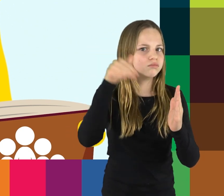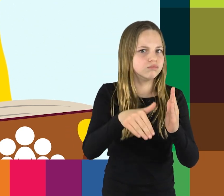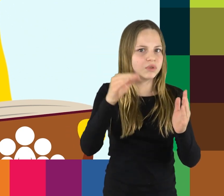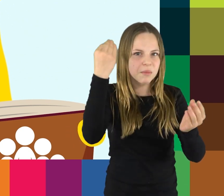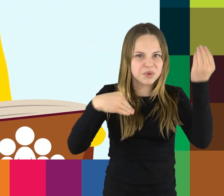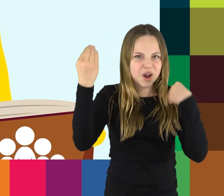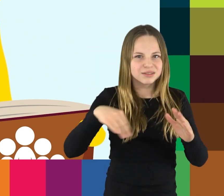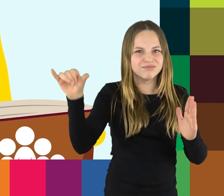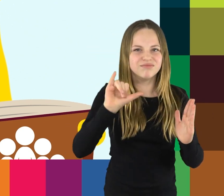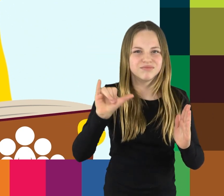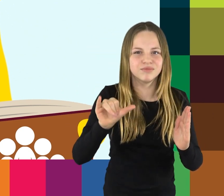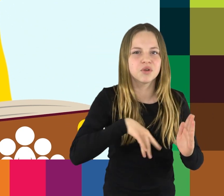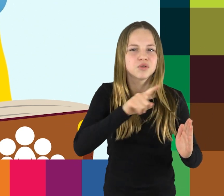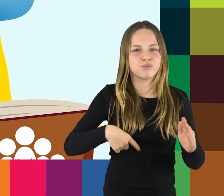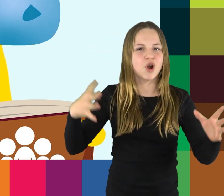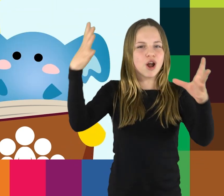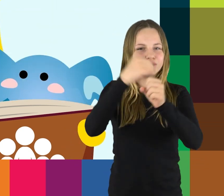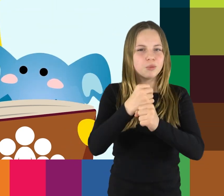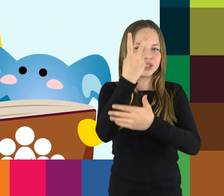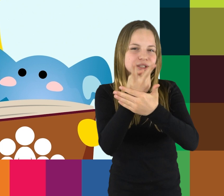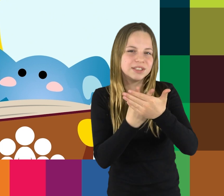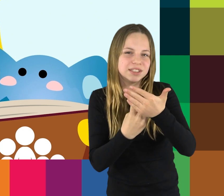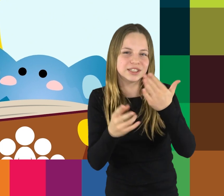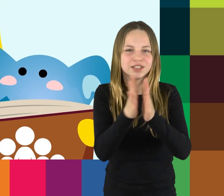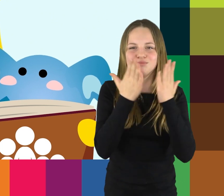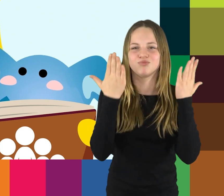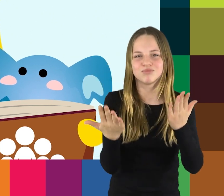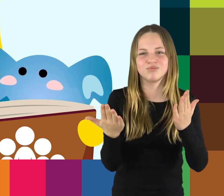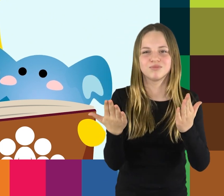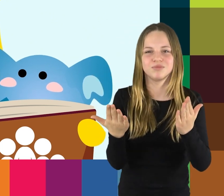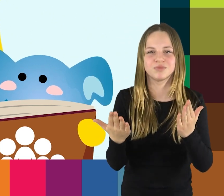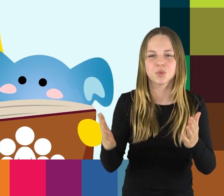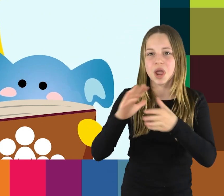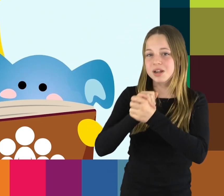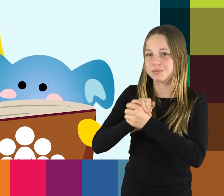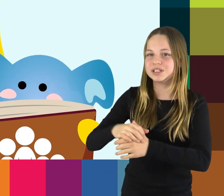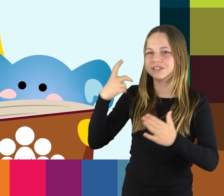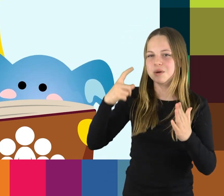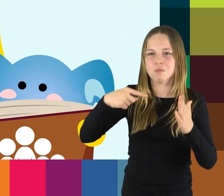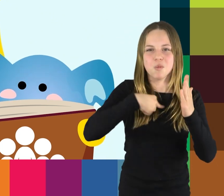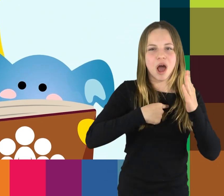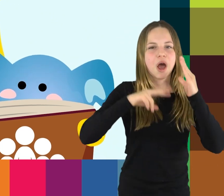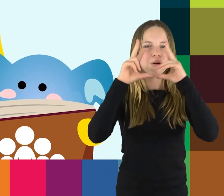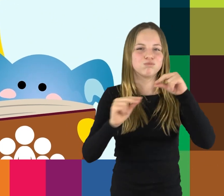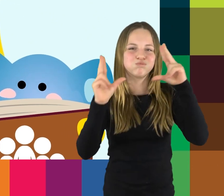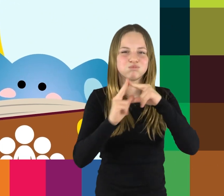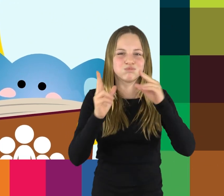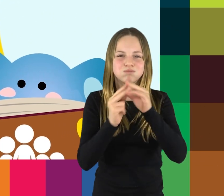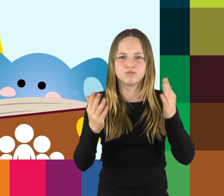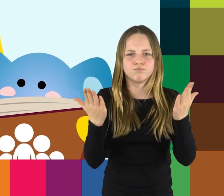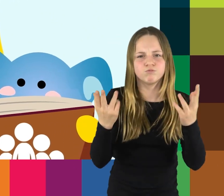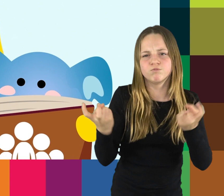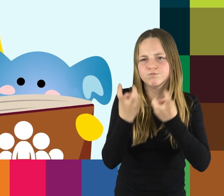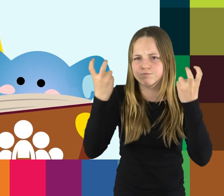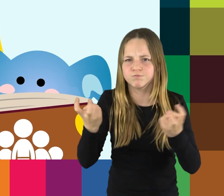plus? Lisons l'histoire. Elle raconte comment Zuko, Lipa et moi essayons de trouver des